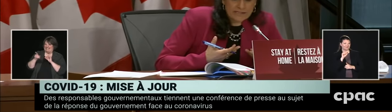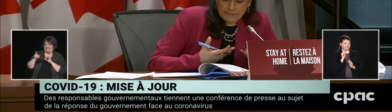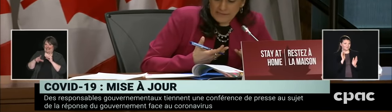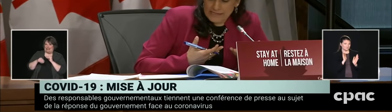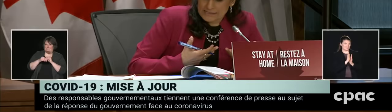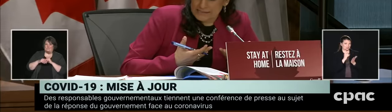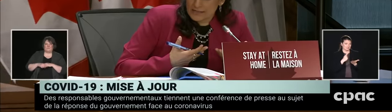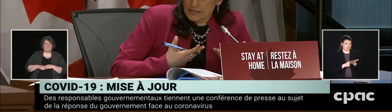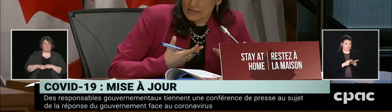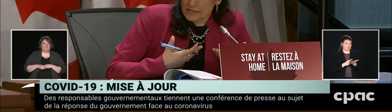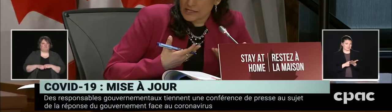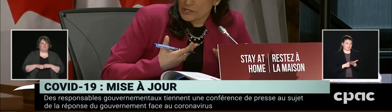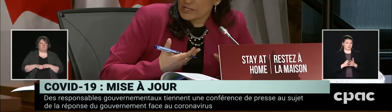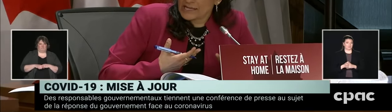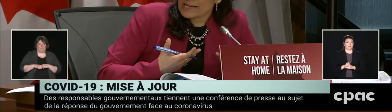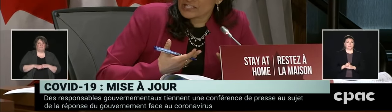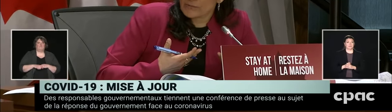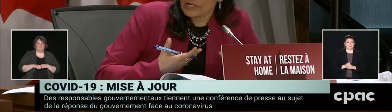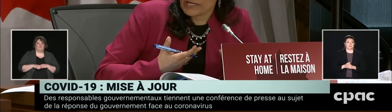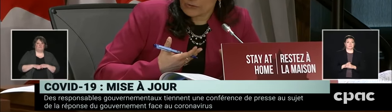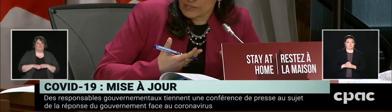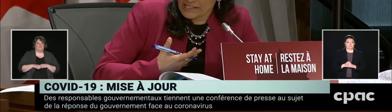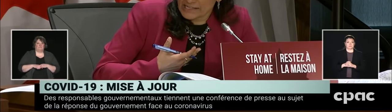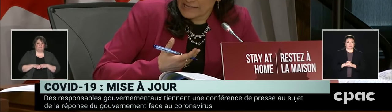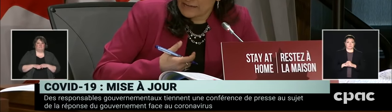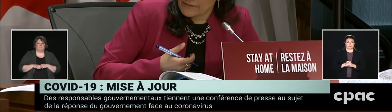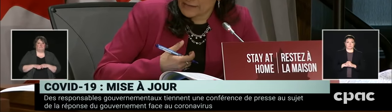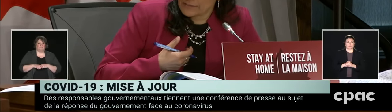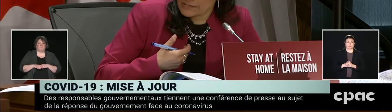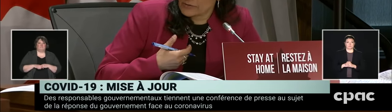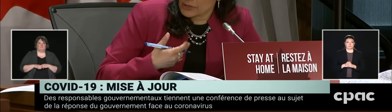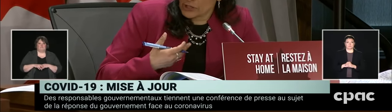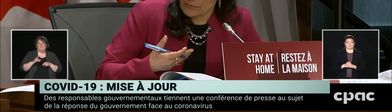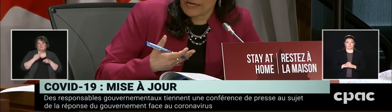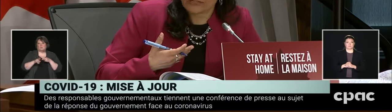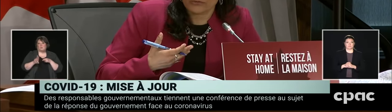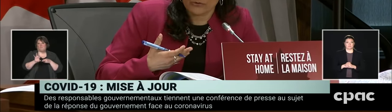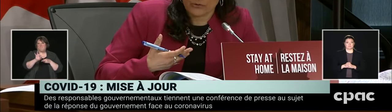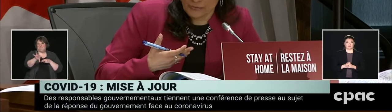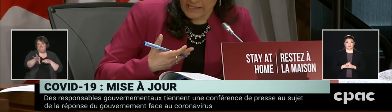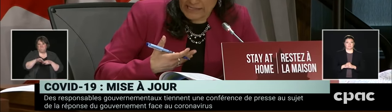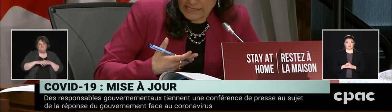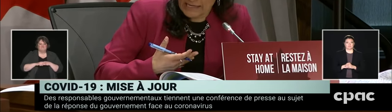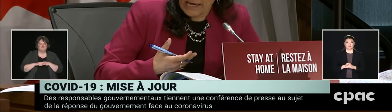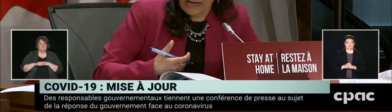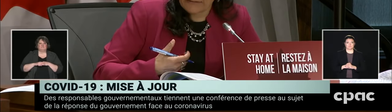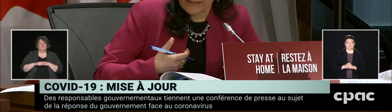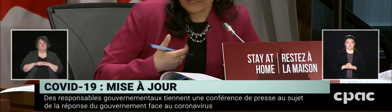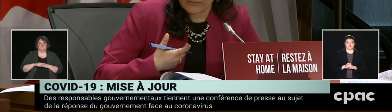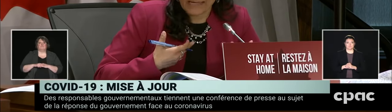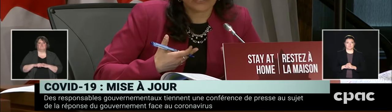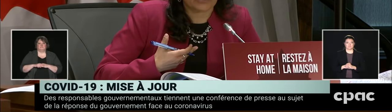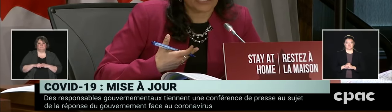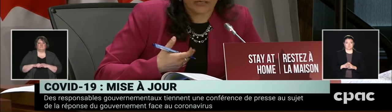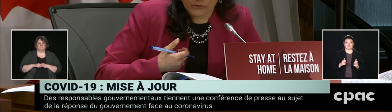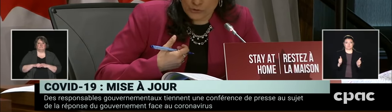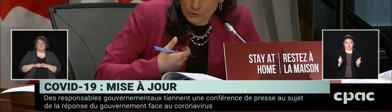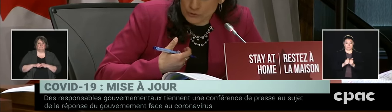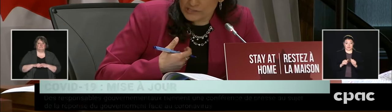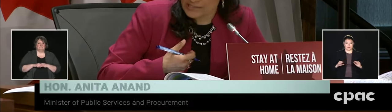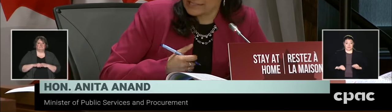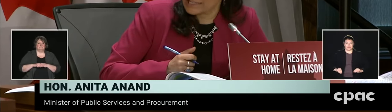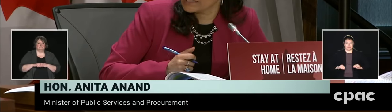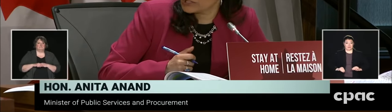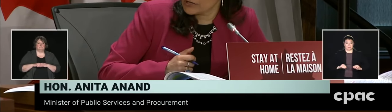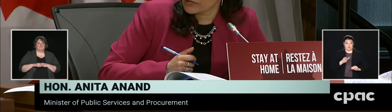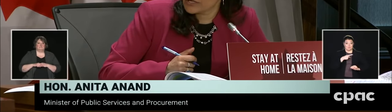J'ai mis en place un engagement régulier avec mes homologues partout au pays afin de m'assurer que